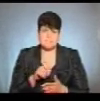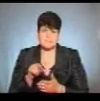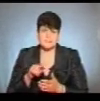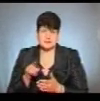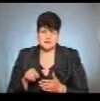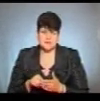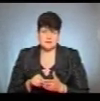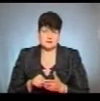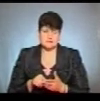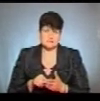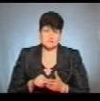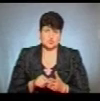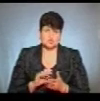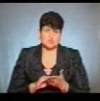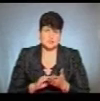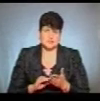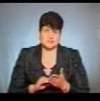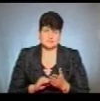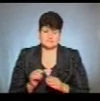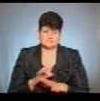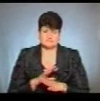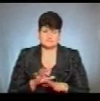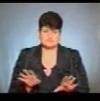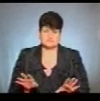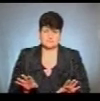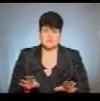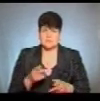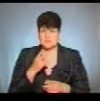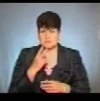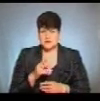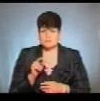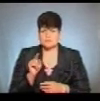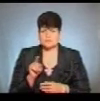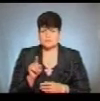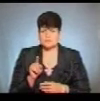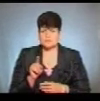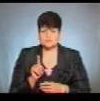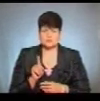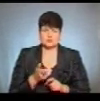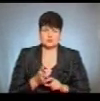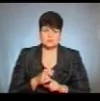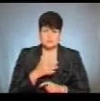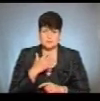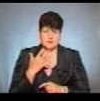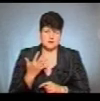формат заходу не передбачав. Проаналізувавши передвиборчі програми, ми бачимо, що там власне дуже багато